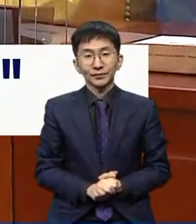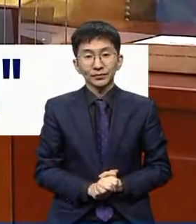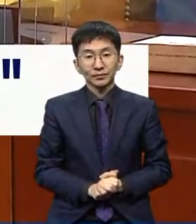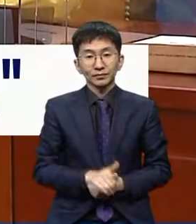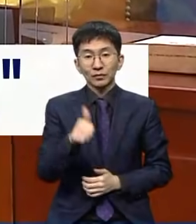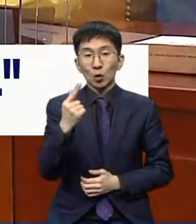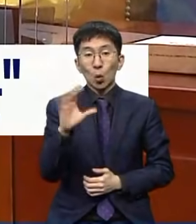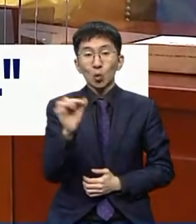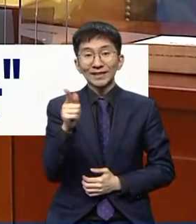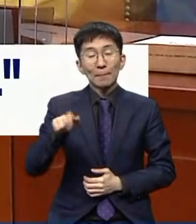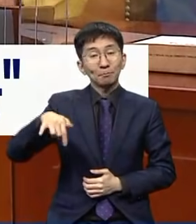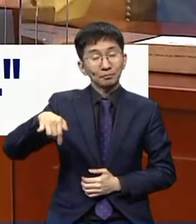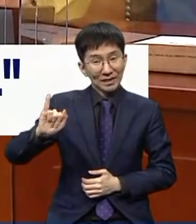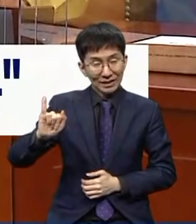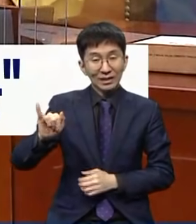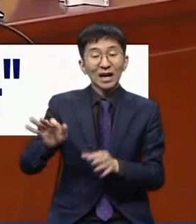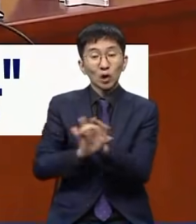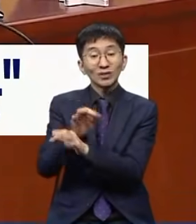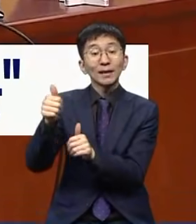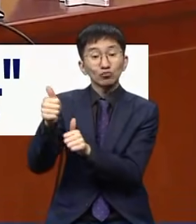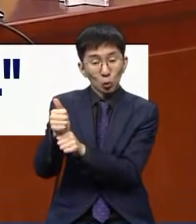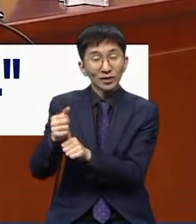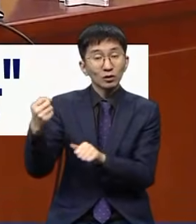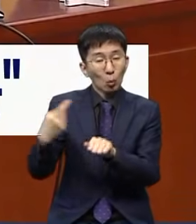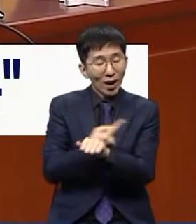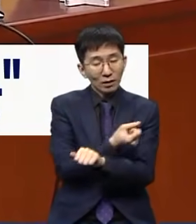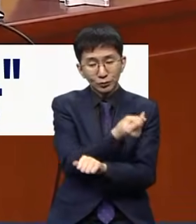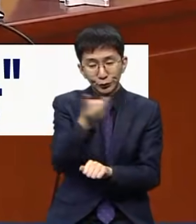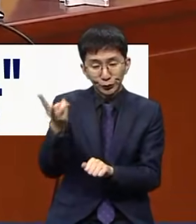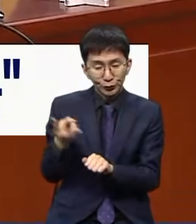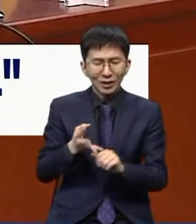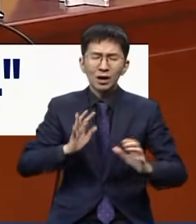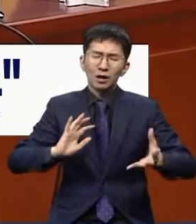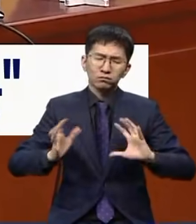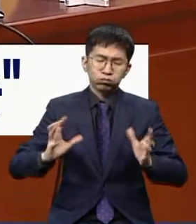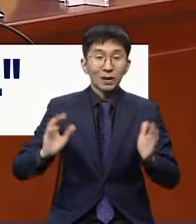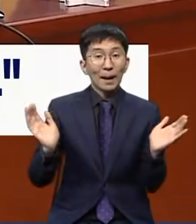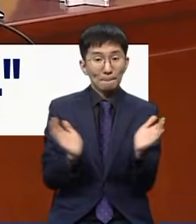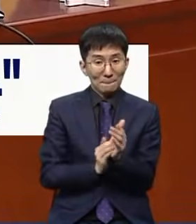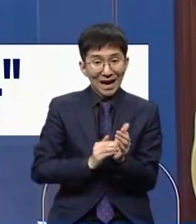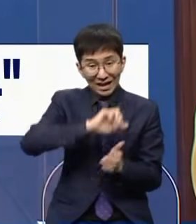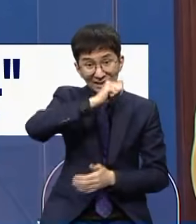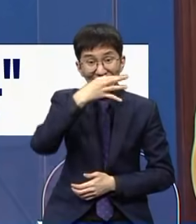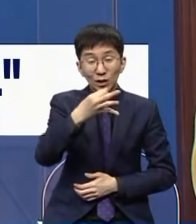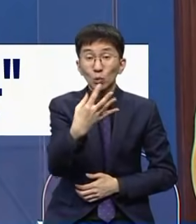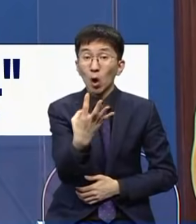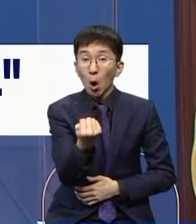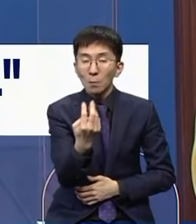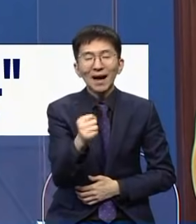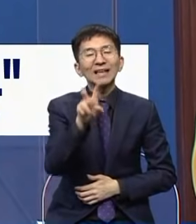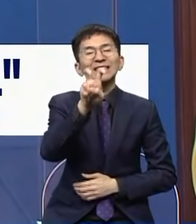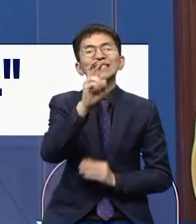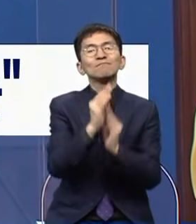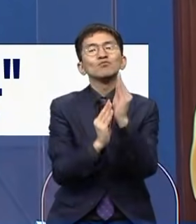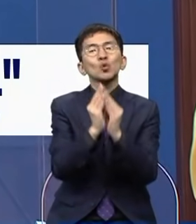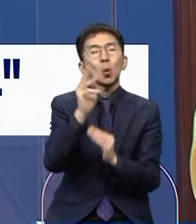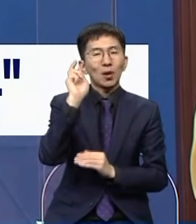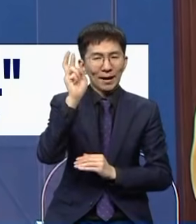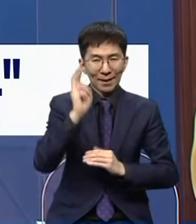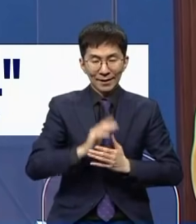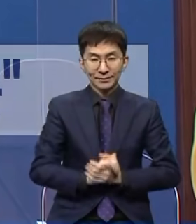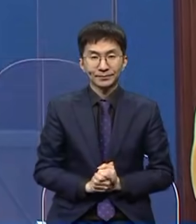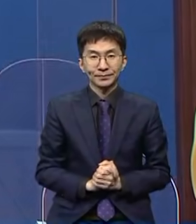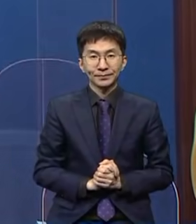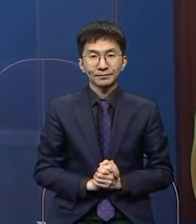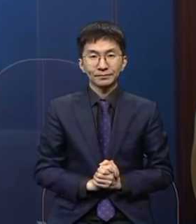홍남기 경제부총리, 김상조 청와대 정책실장과 논의한 결과라며 총 규모는 20조 원 안팎이 될 걸로